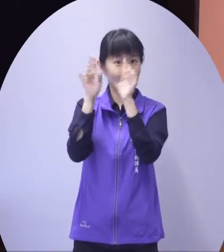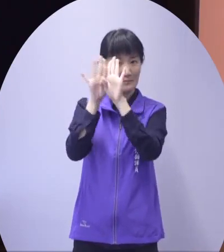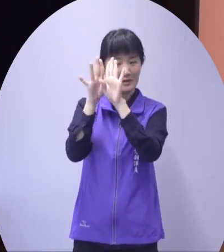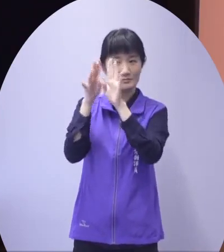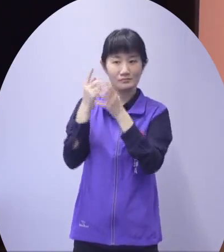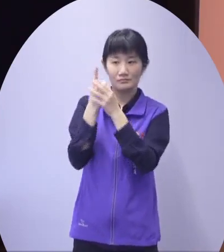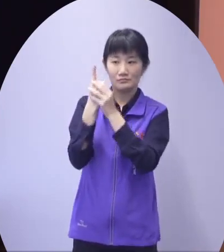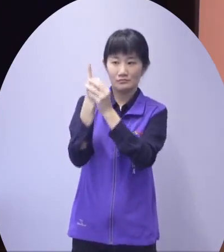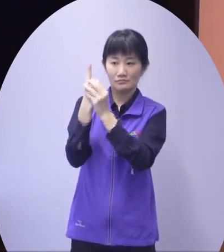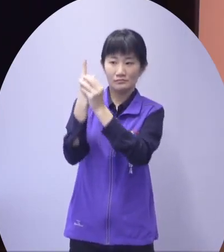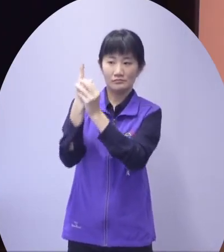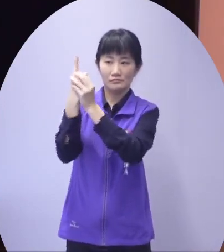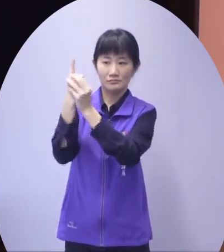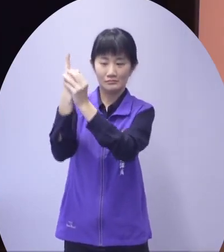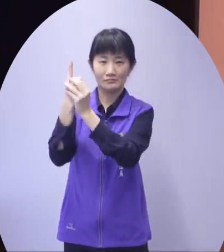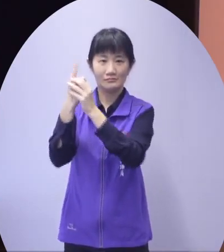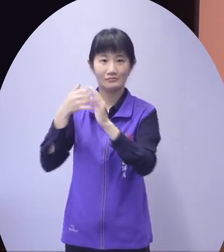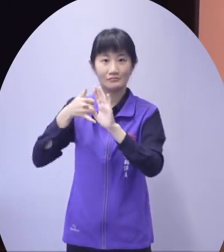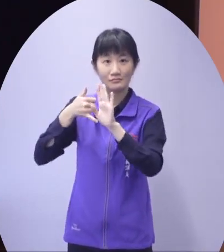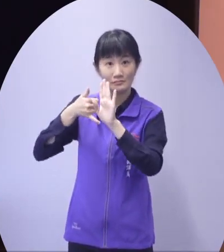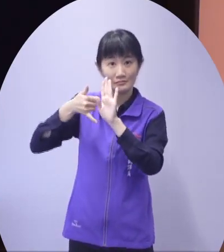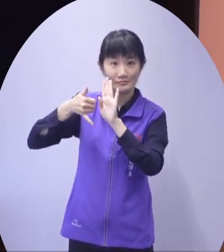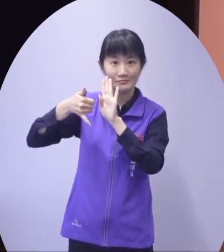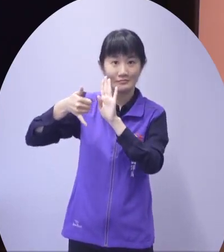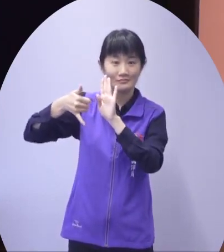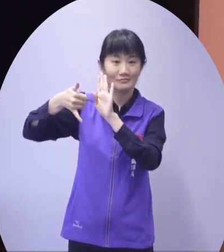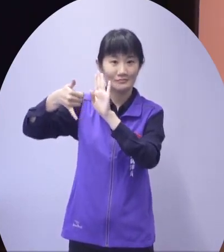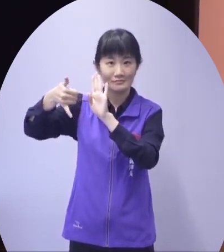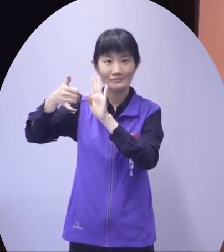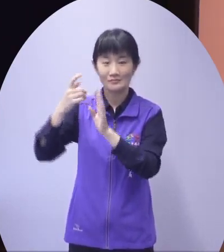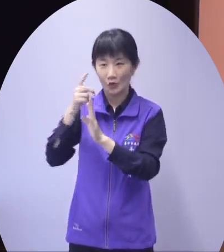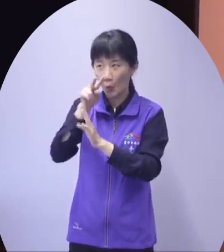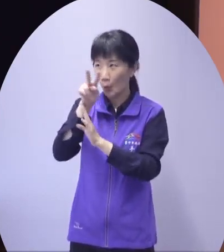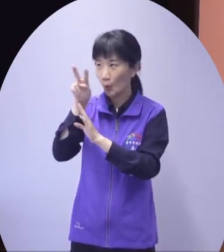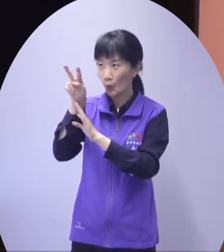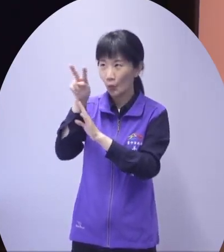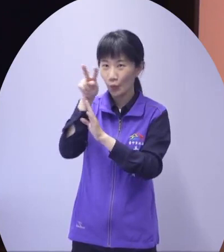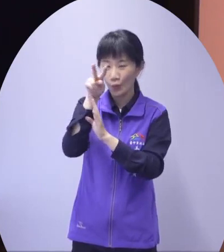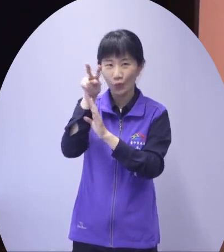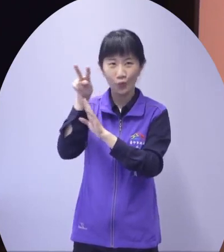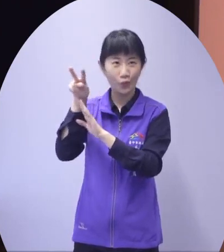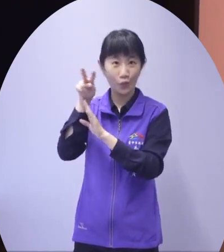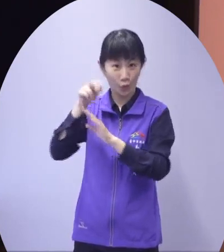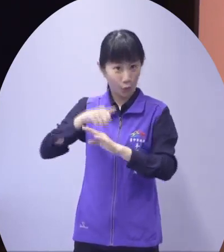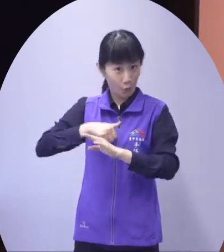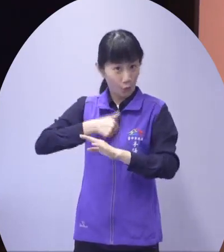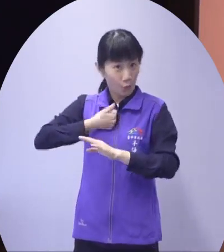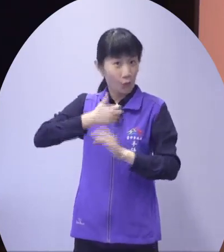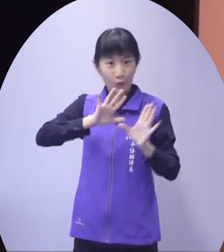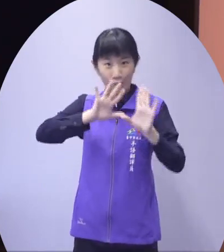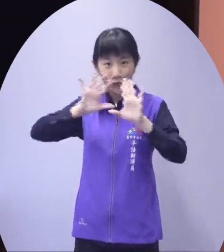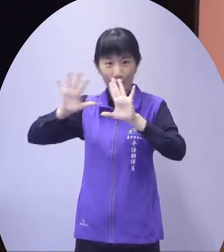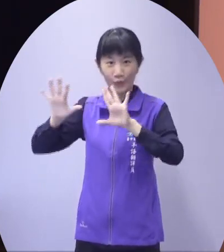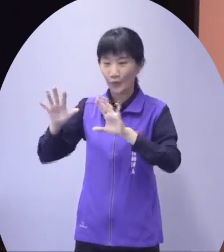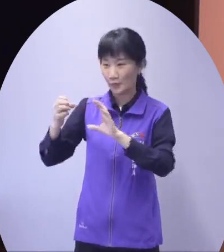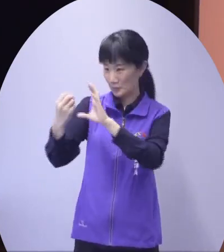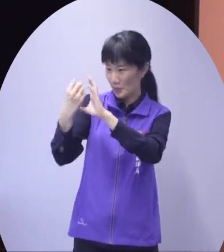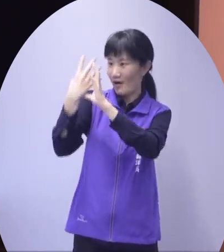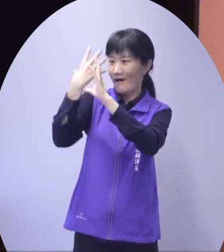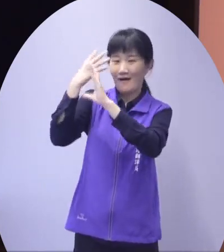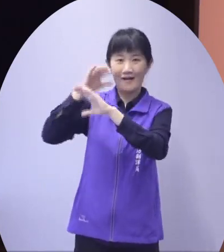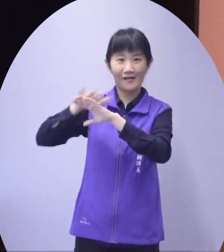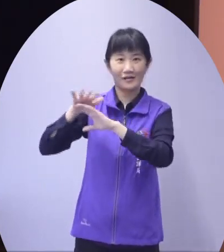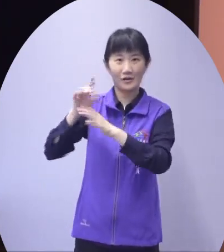往前走，往前走之后走进这道门，你就可以看到我们现场实际的场景哦。那这个